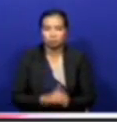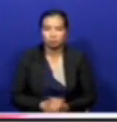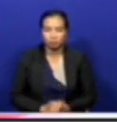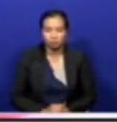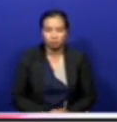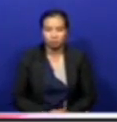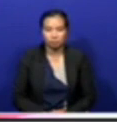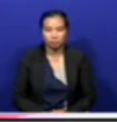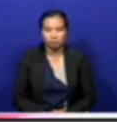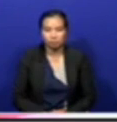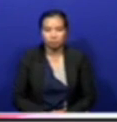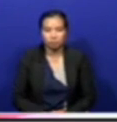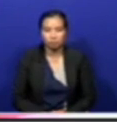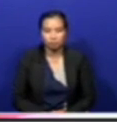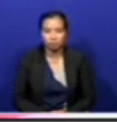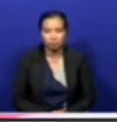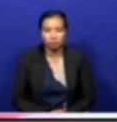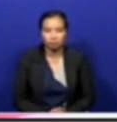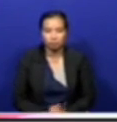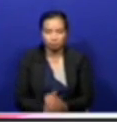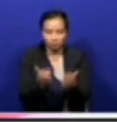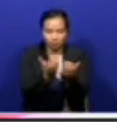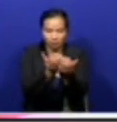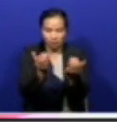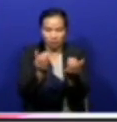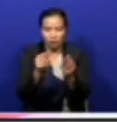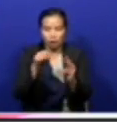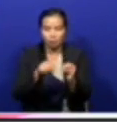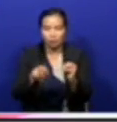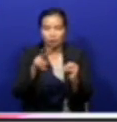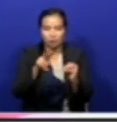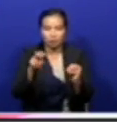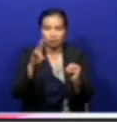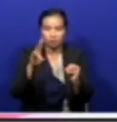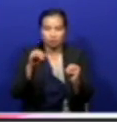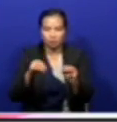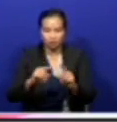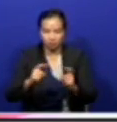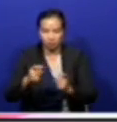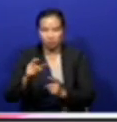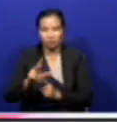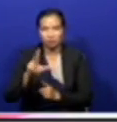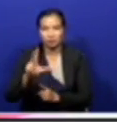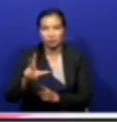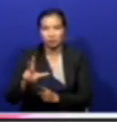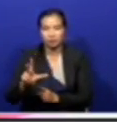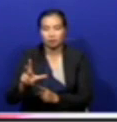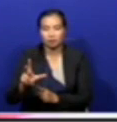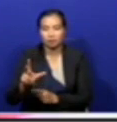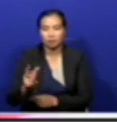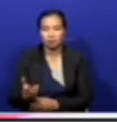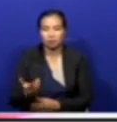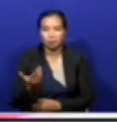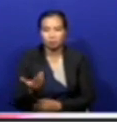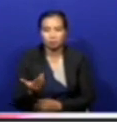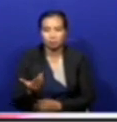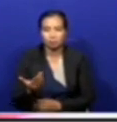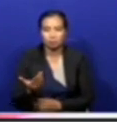ของรัฐธรรมนูญมาตรา270วรรค3จะออกฤทธิ์ทันทีเลย